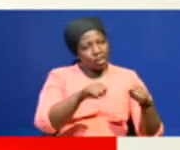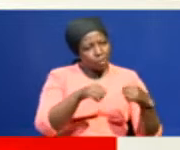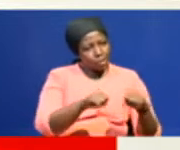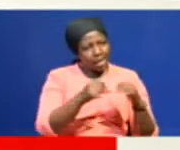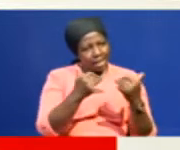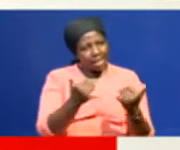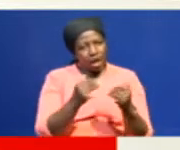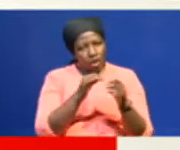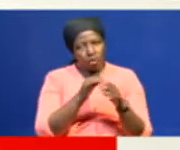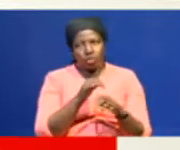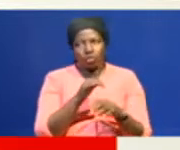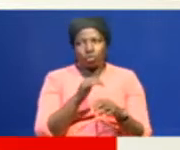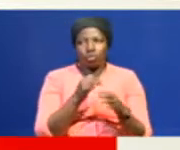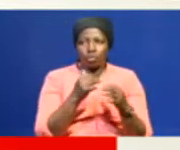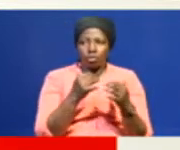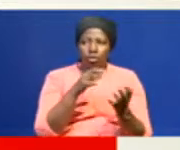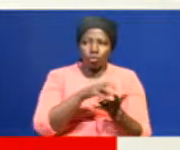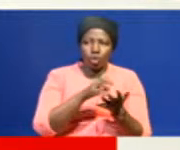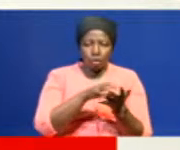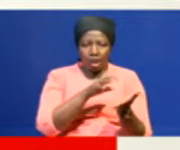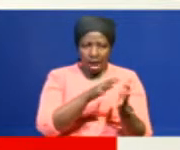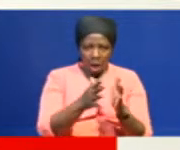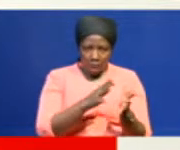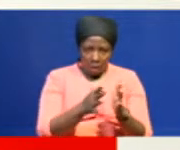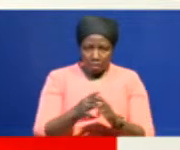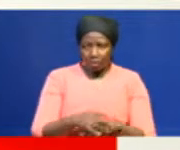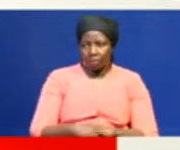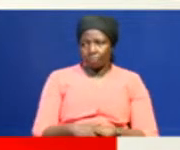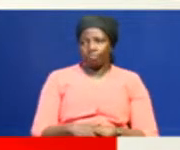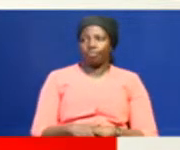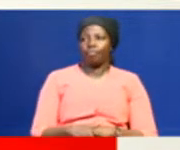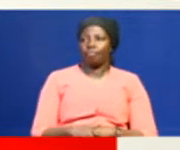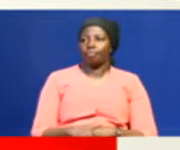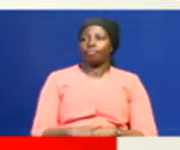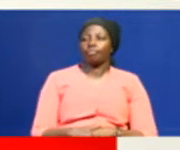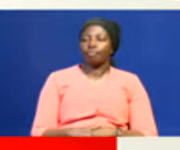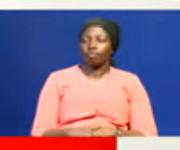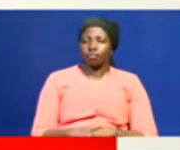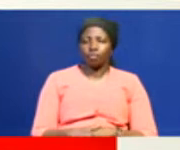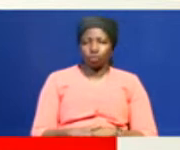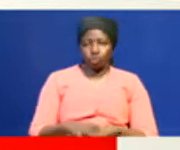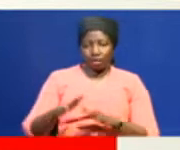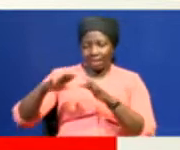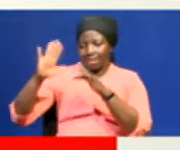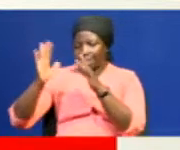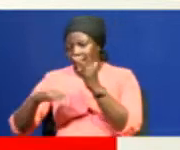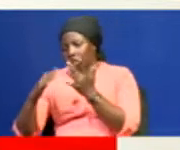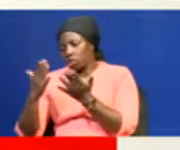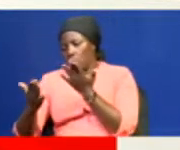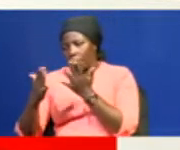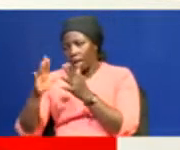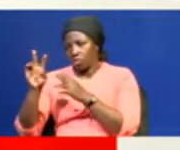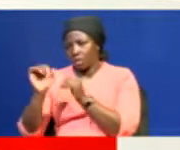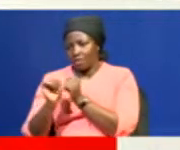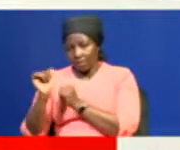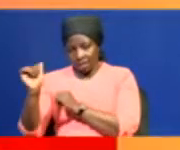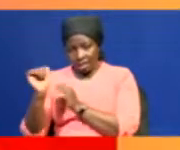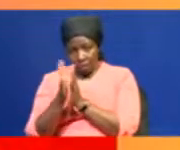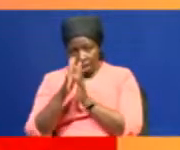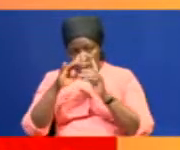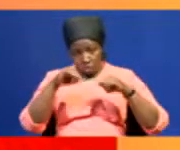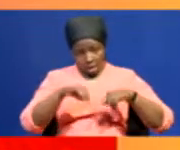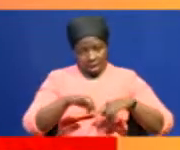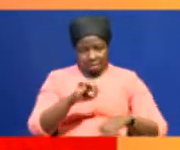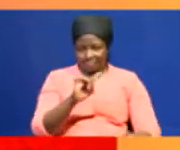yako vipi kwa sasa hivi? At least hatuwezi compare 2015 na saa hizi. Mm-hmm. Kwa